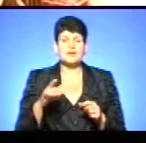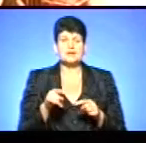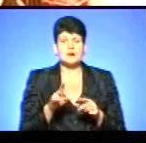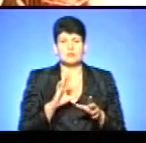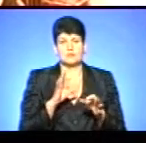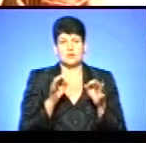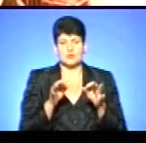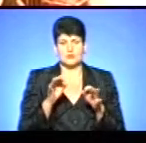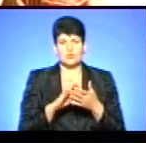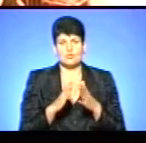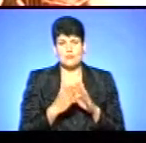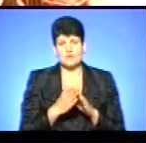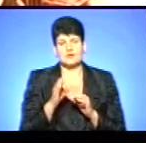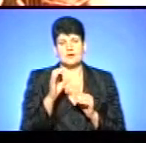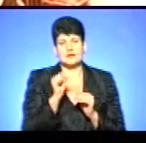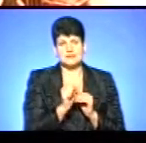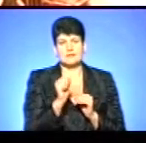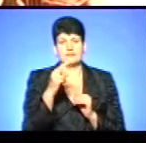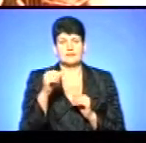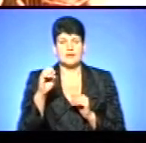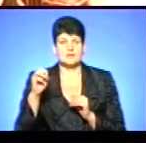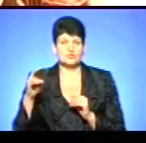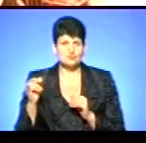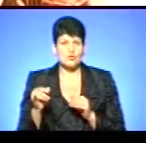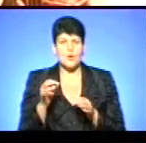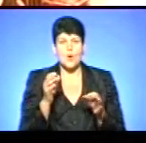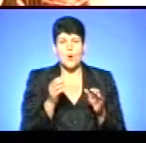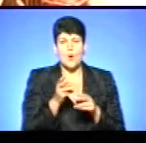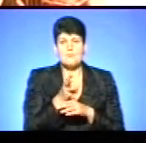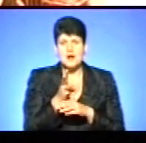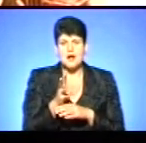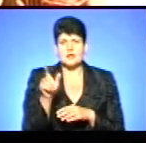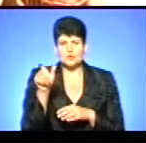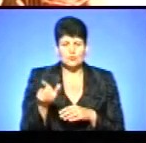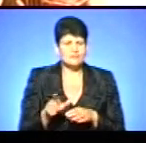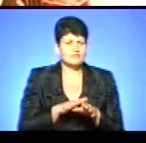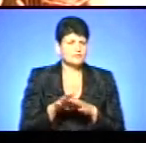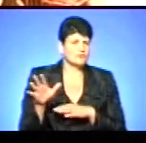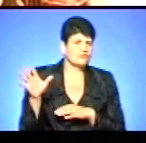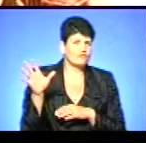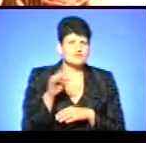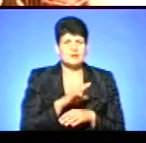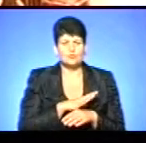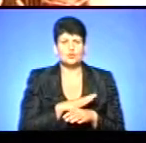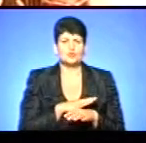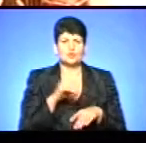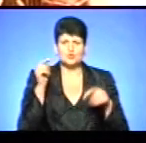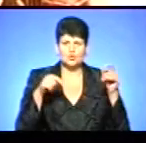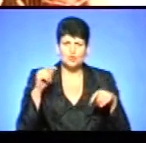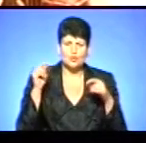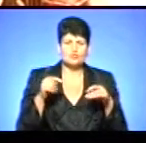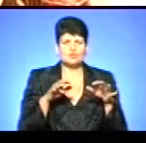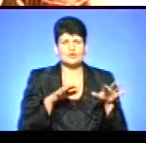було. Андрій Данчук, оператор, справився на всі 100 своїм завданням, тому що був дощ, було слизько, було по-різному, в нього була